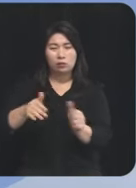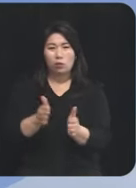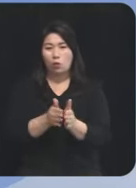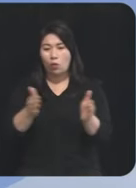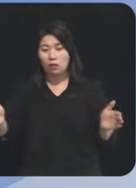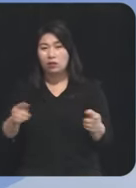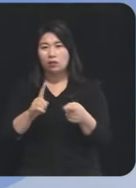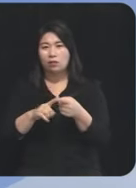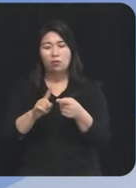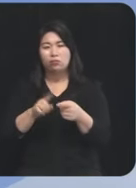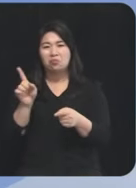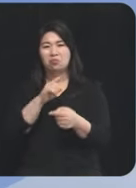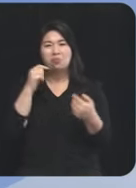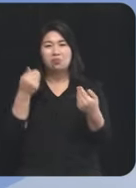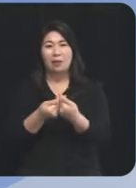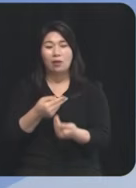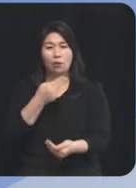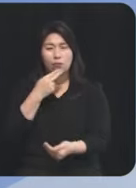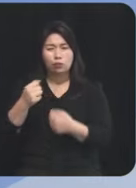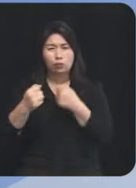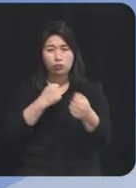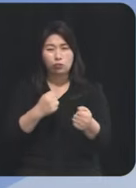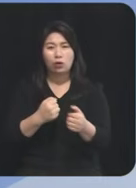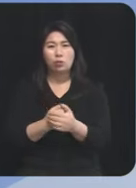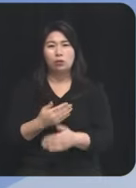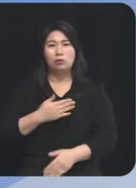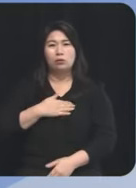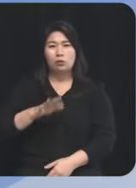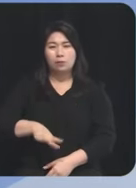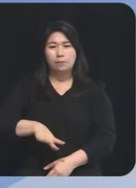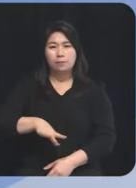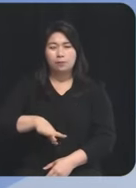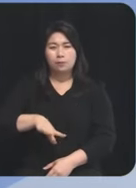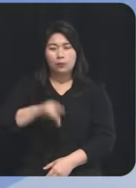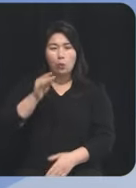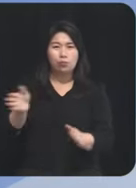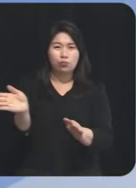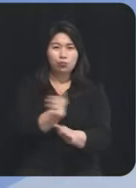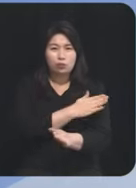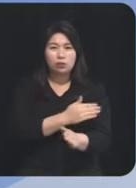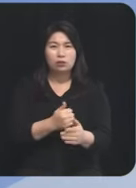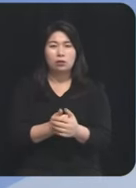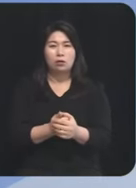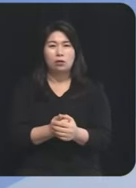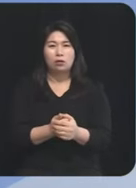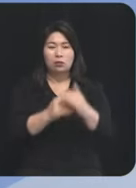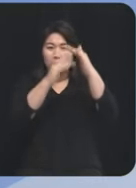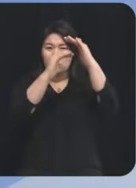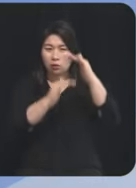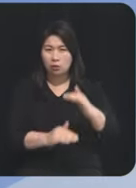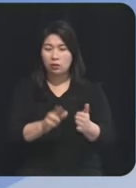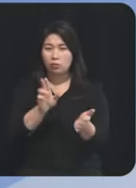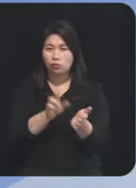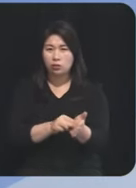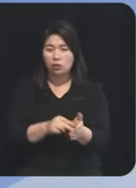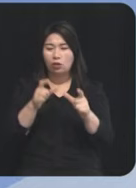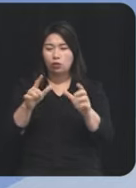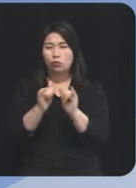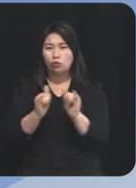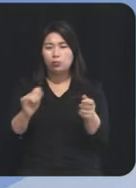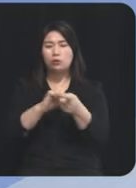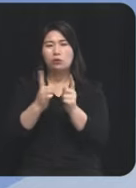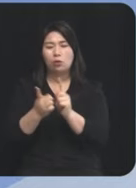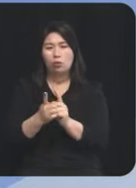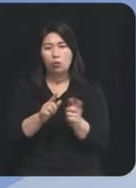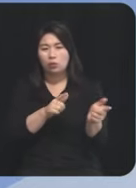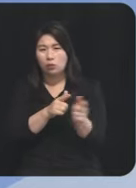아무도 없을 것입니다. 그럼에도 불구하고 저는 초지 일관되게 절차적 타당성의 문제, 주민 상생 협의에